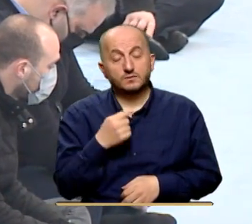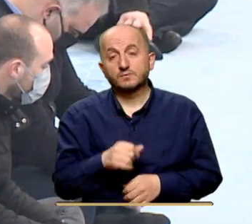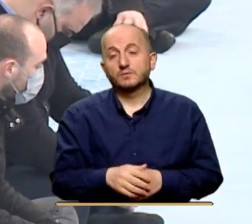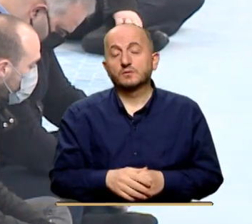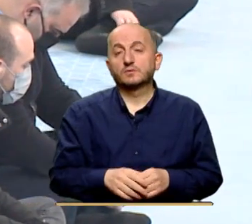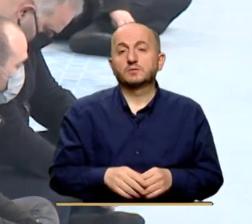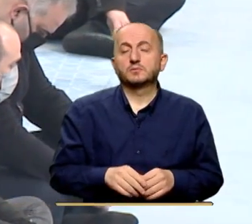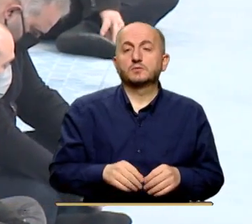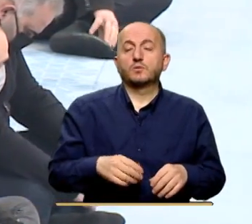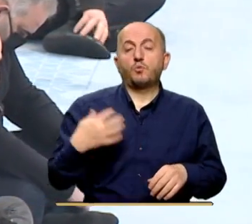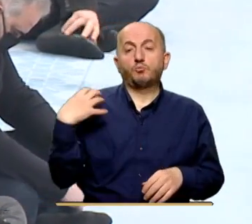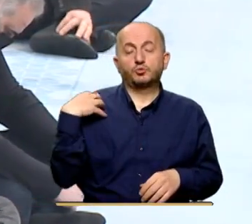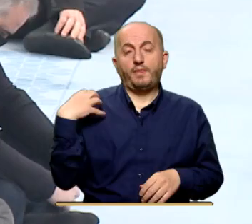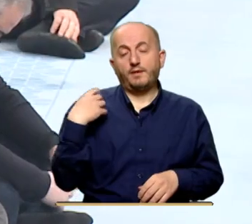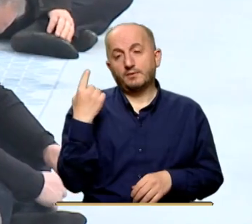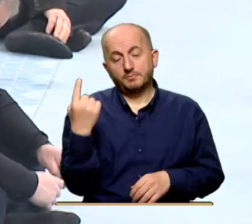Mustakem mevki komutanı